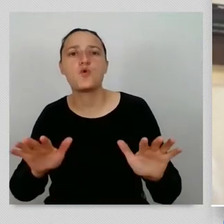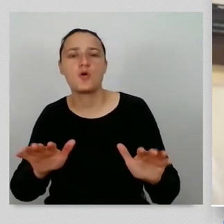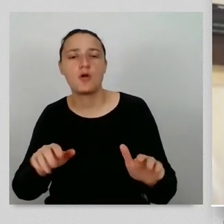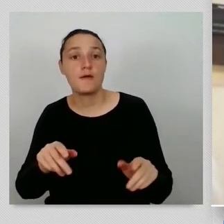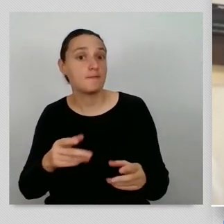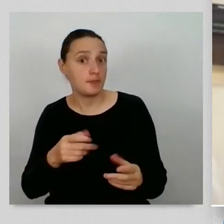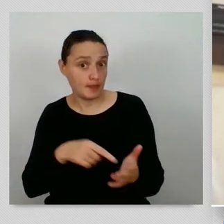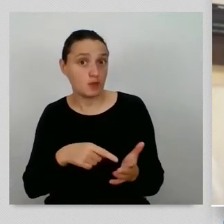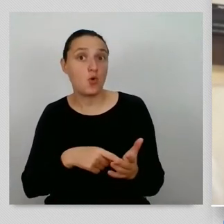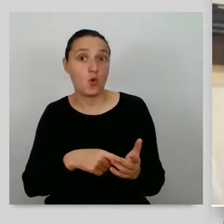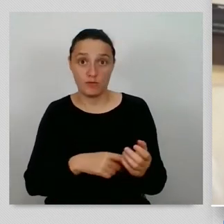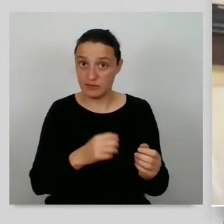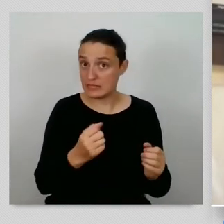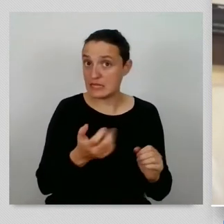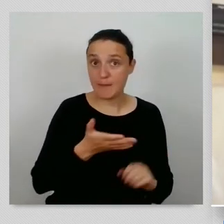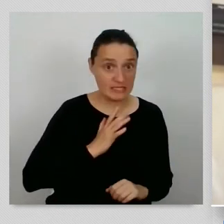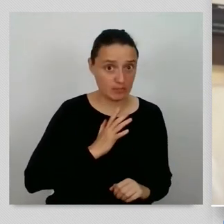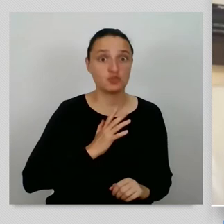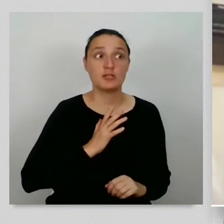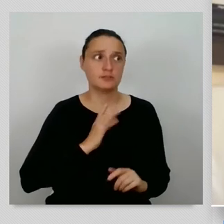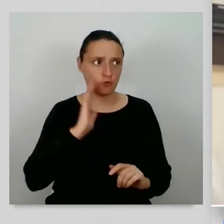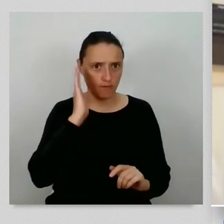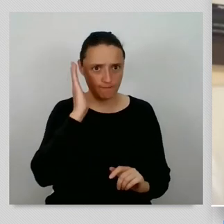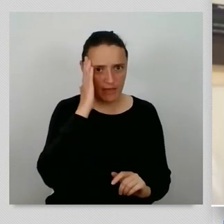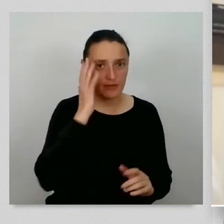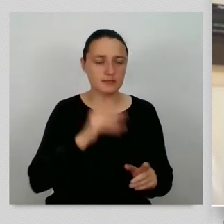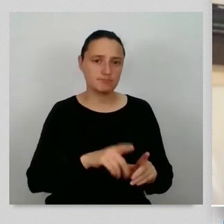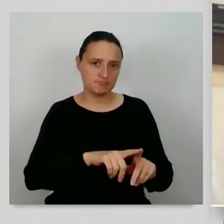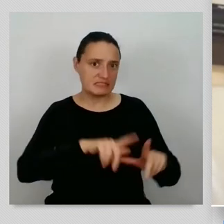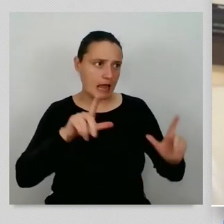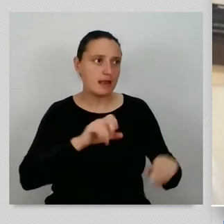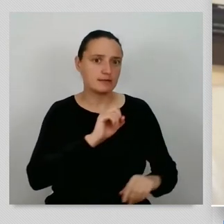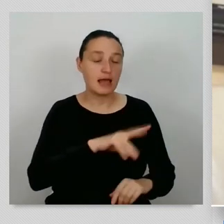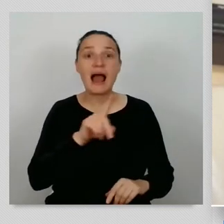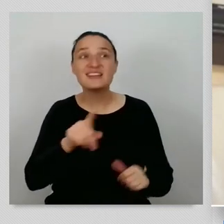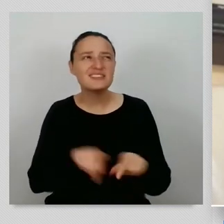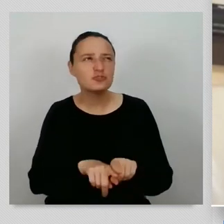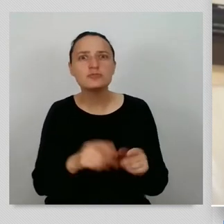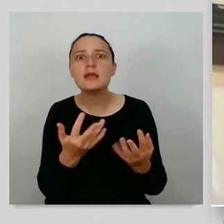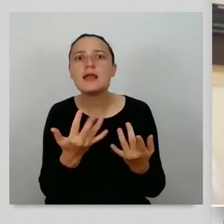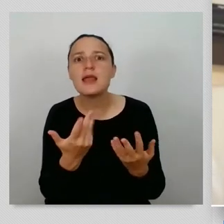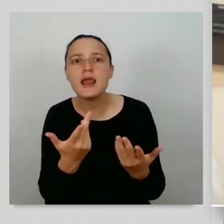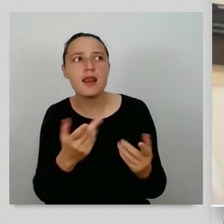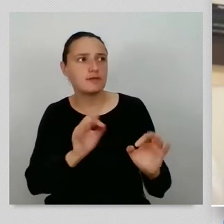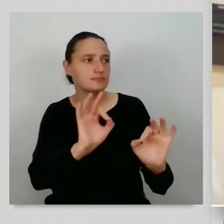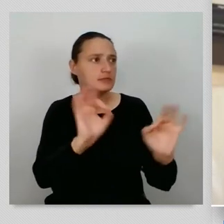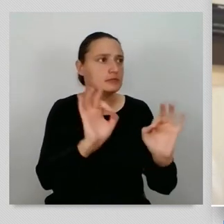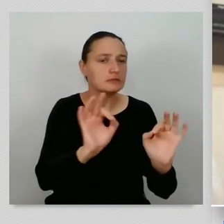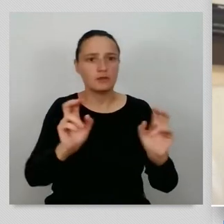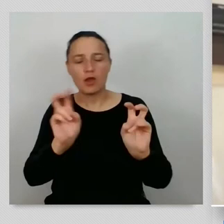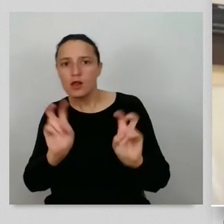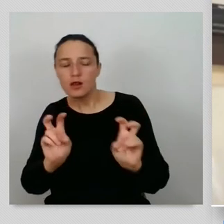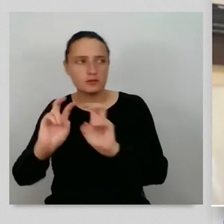skalę zagrożeń, świadomość skali zagrożeń, jak i przez ilość zagrożeń. Mamy sytuację taką, że